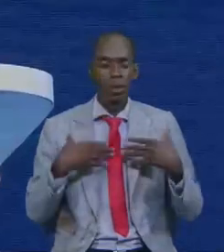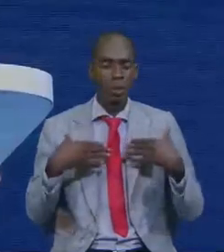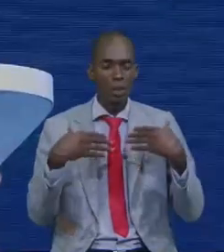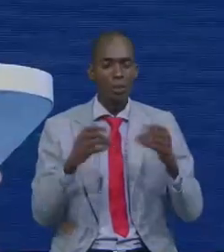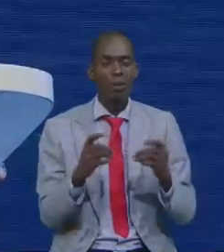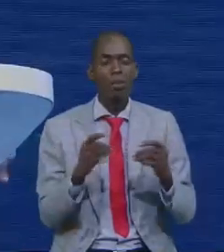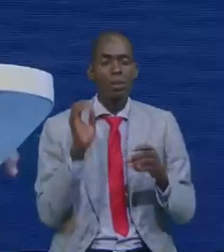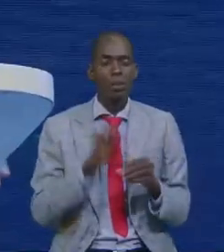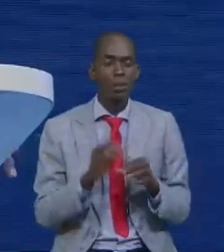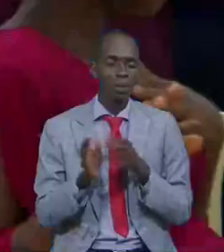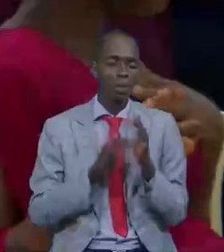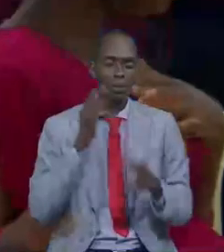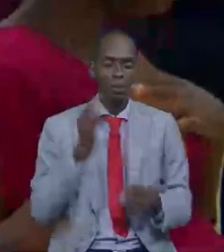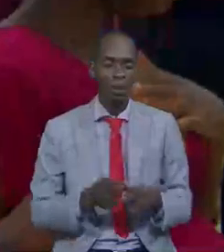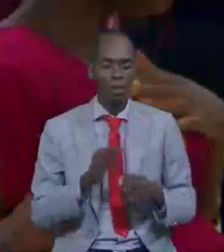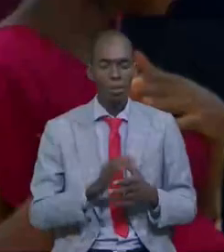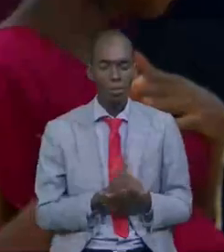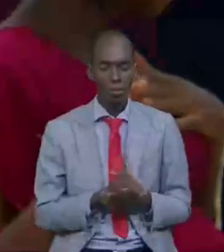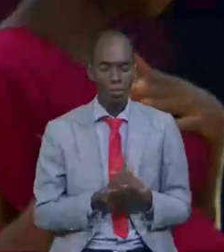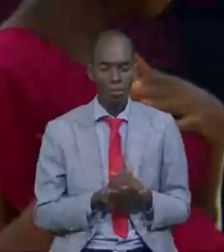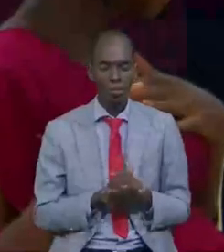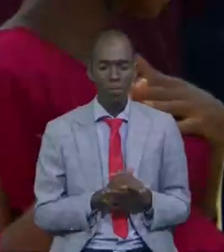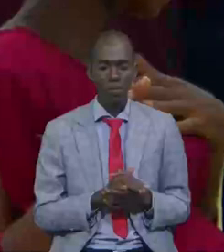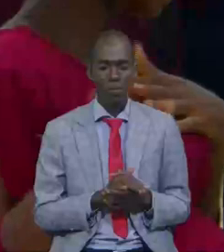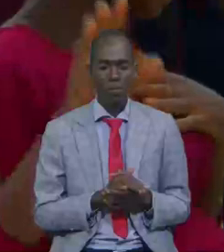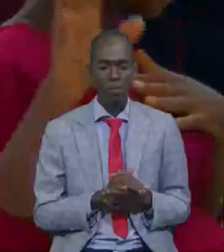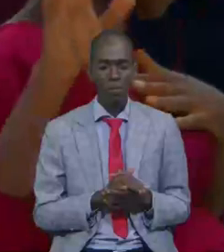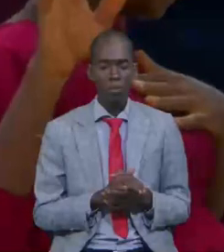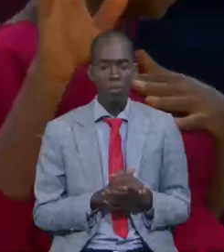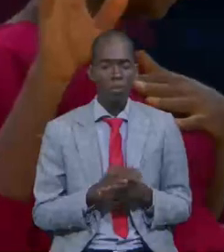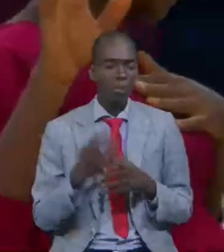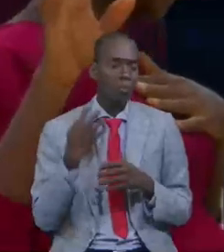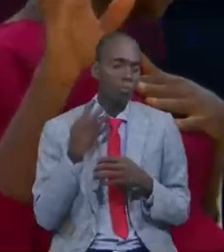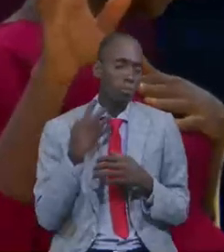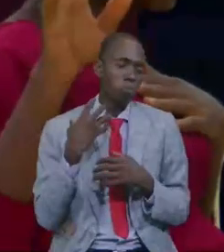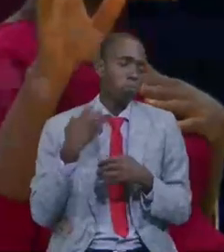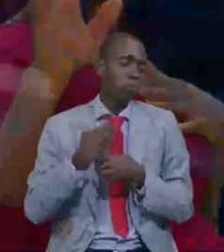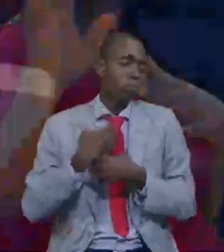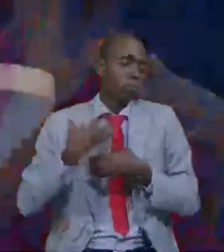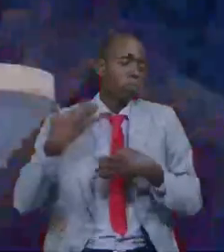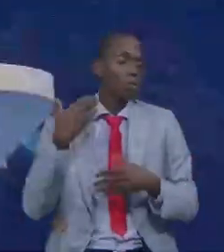de Jésus. Goitre, hernie,